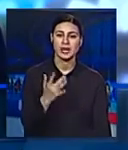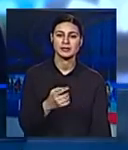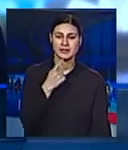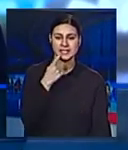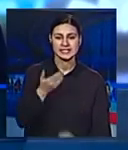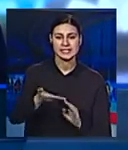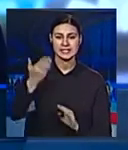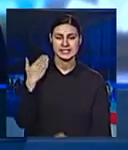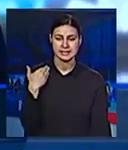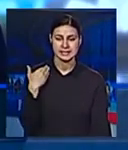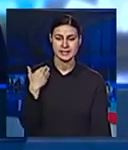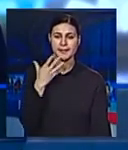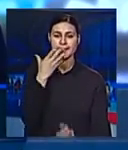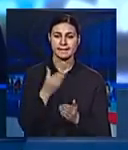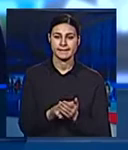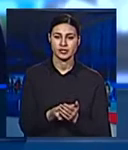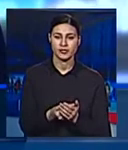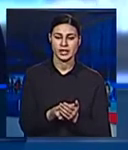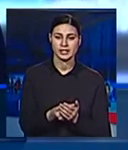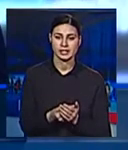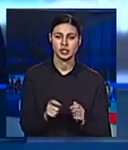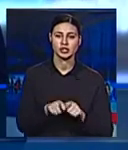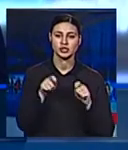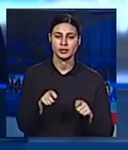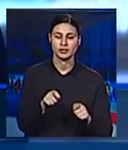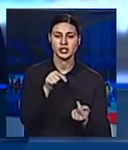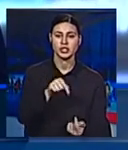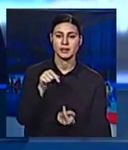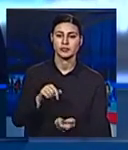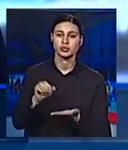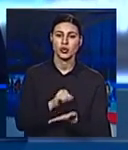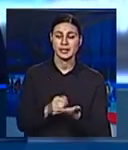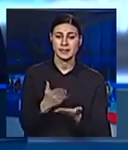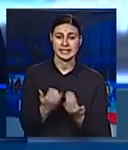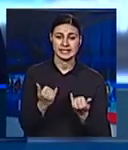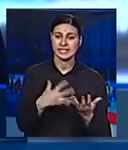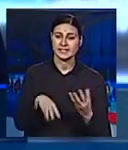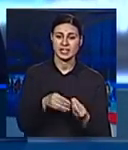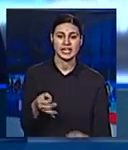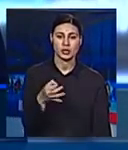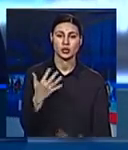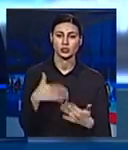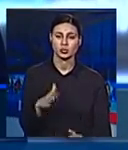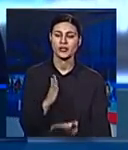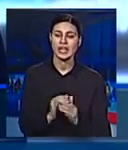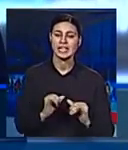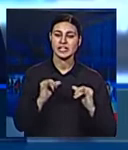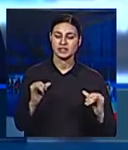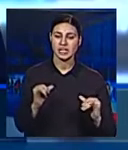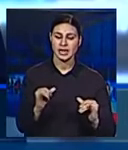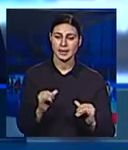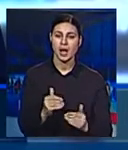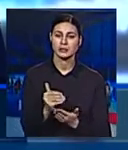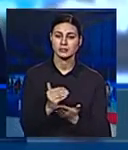წლის წინ. ჩვენ შევქმნილი შესაბამისი დოკუმენტები, მაგალითად დღეს ყველა რეგიონ საქართველოს უკვე განვითარების სტრატეგია